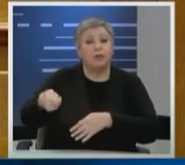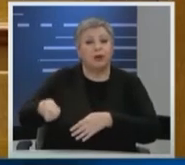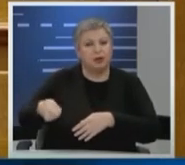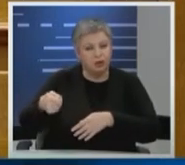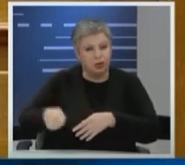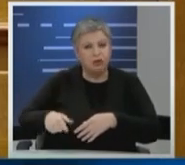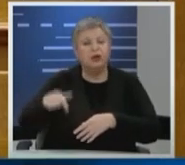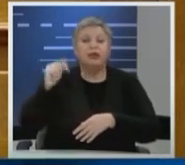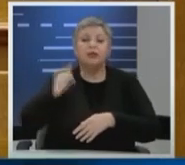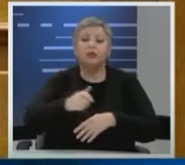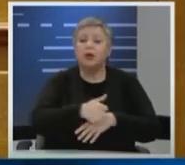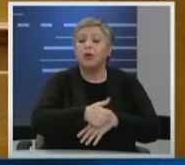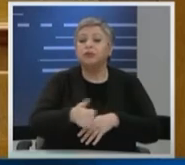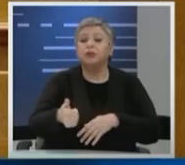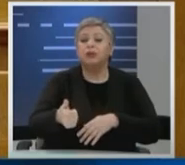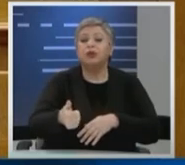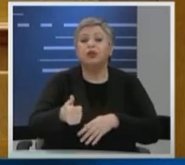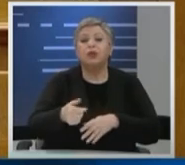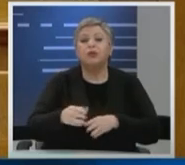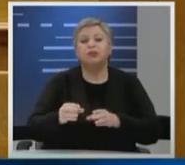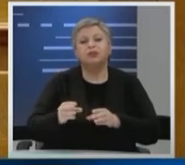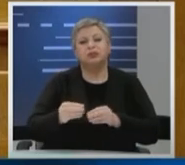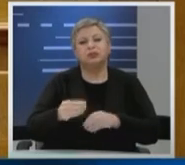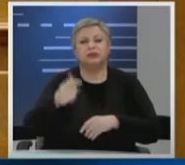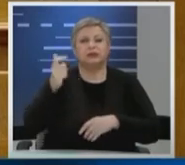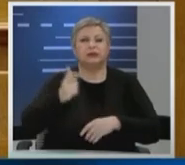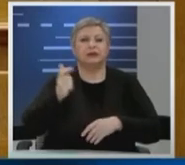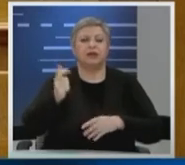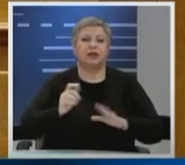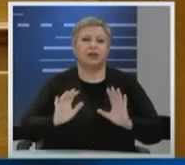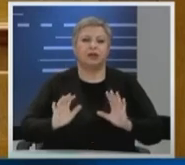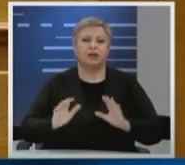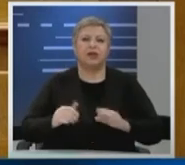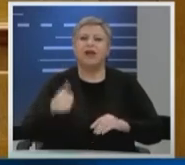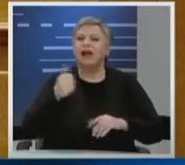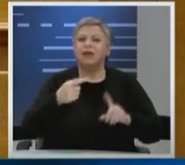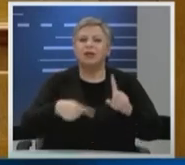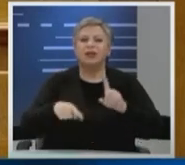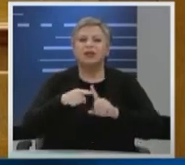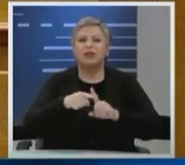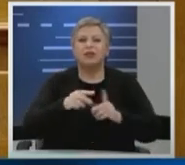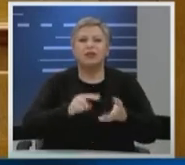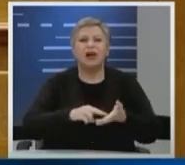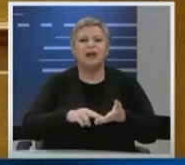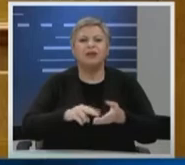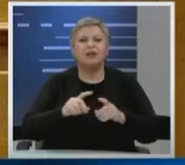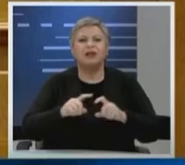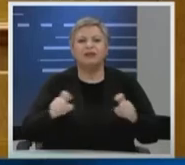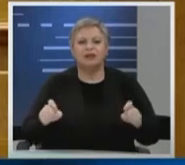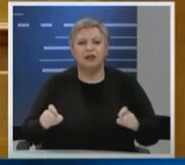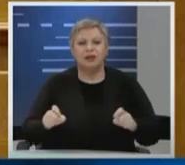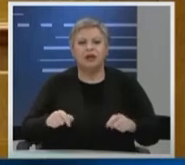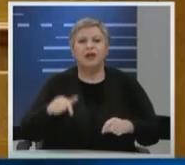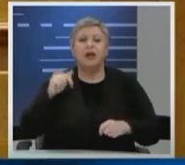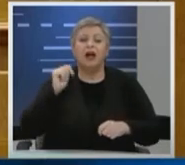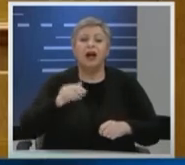να καταφεύγει στη συμπληρωματική ασφάλιση για να τα βγάλει πέρα. Και η συμπληρωματική ασφάλιση πώς γίνεται? Το στέλνεται δηλαδή στο στόμα